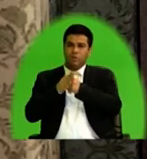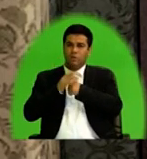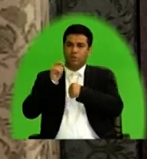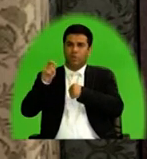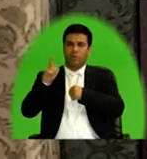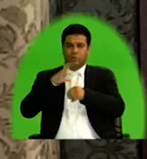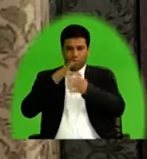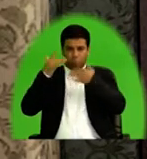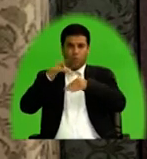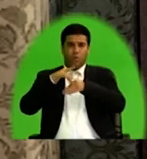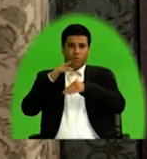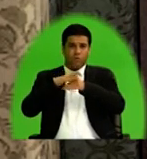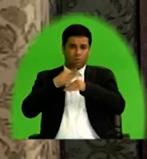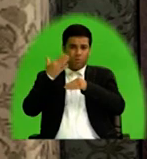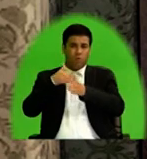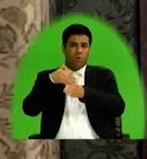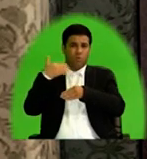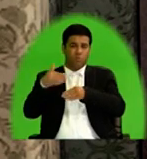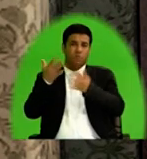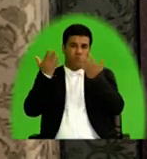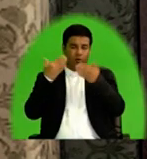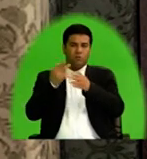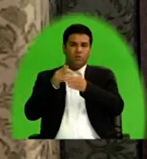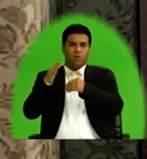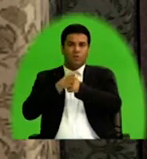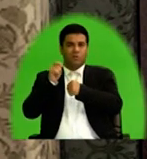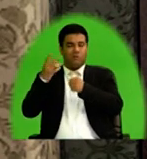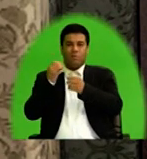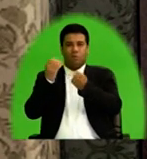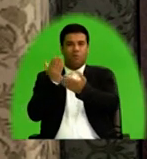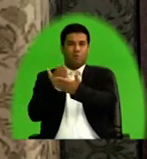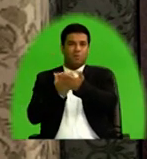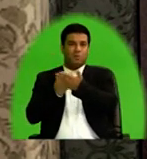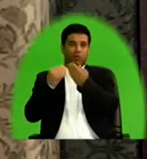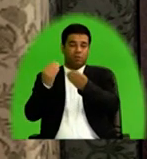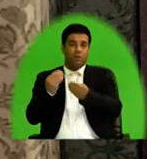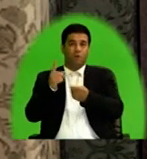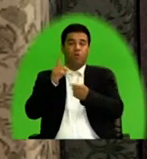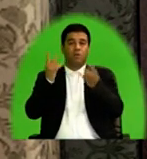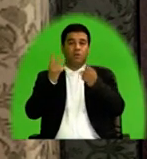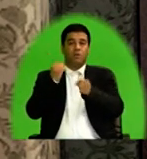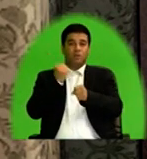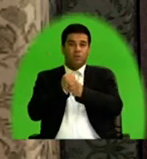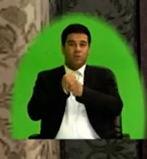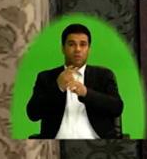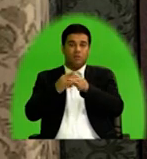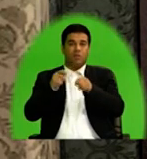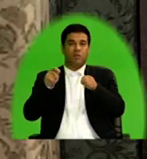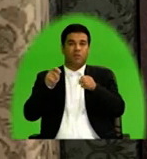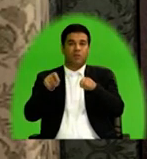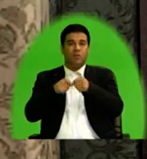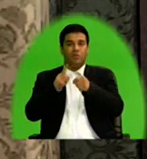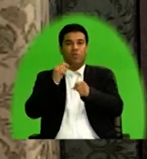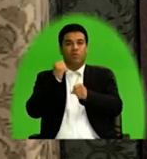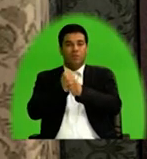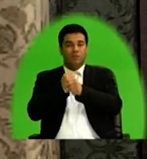если поступок уже совершен и действие было произведено. Что же делать, если все-таки ребенок совершил этот